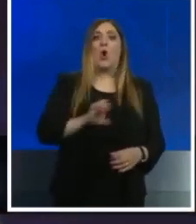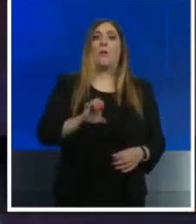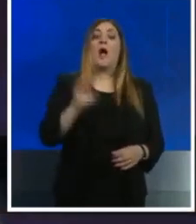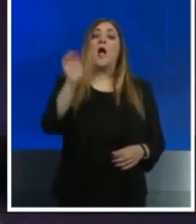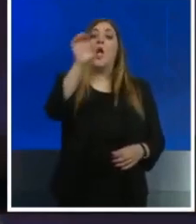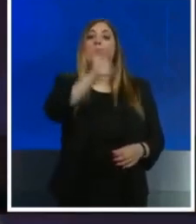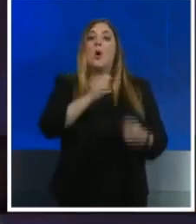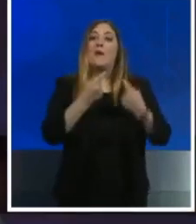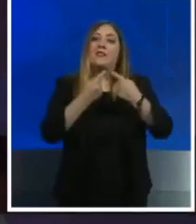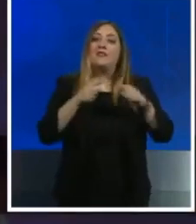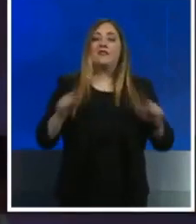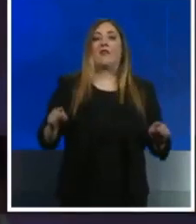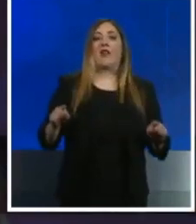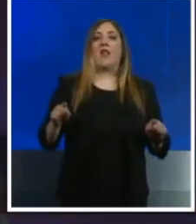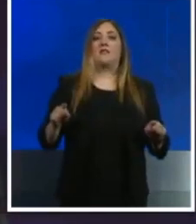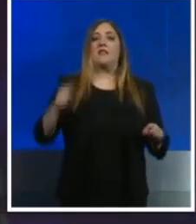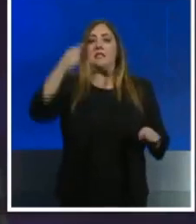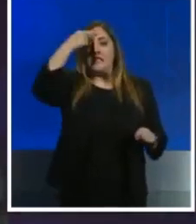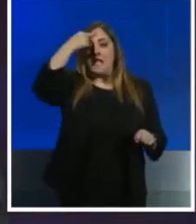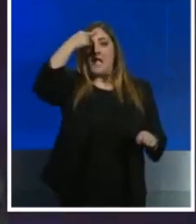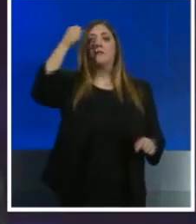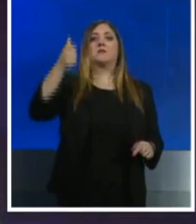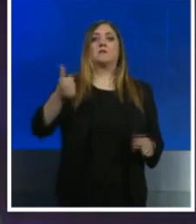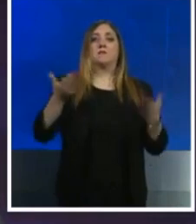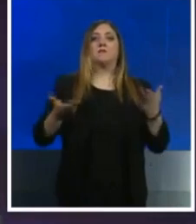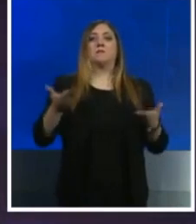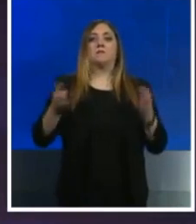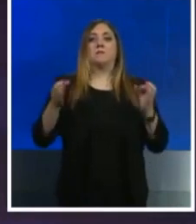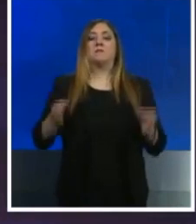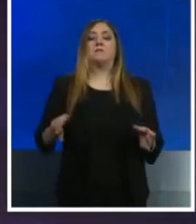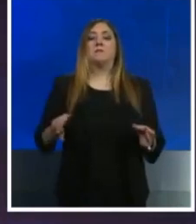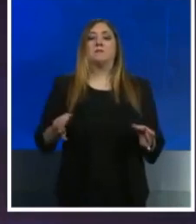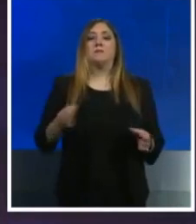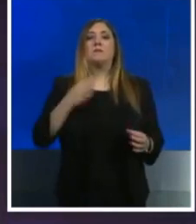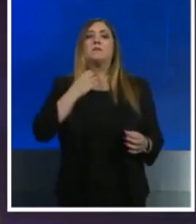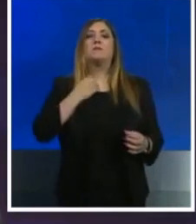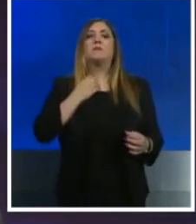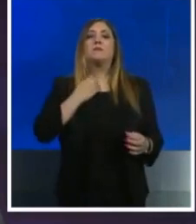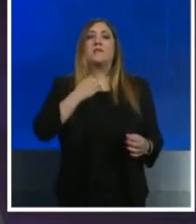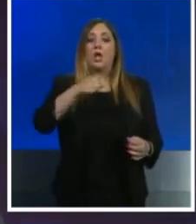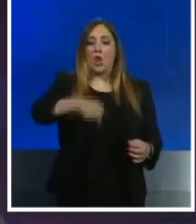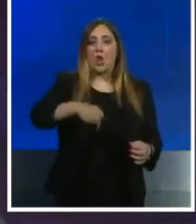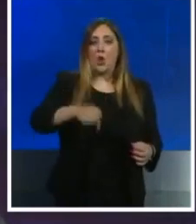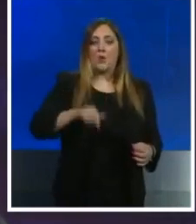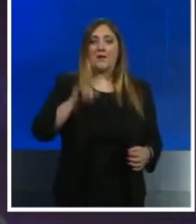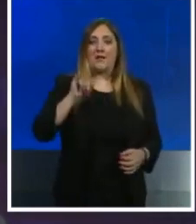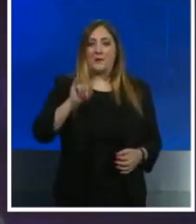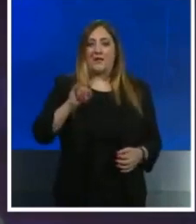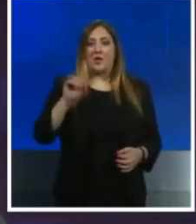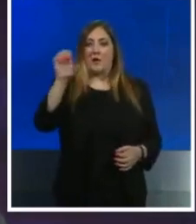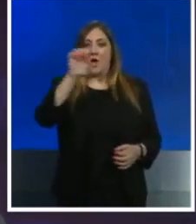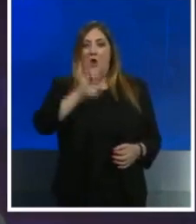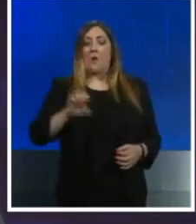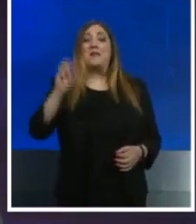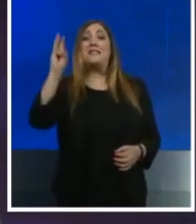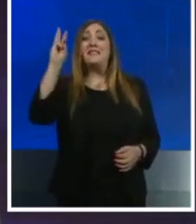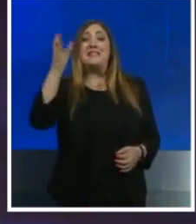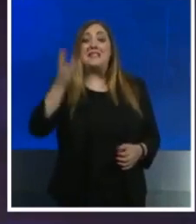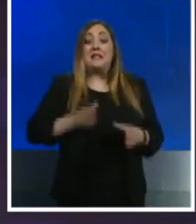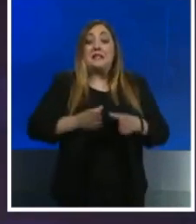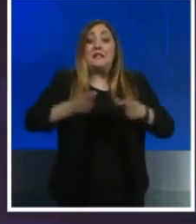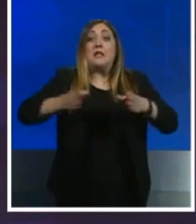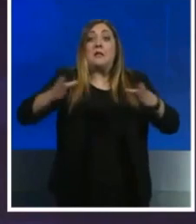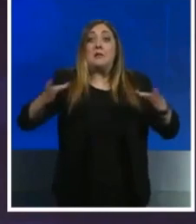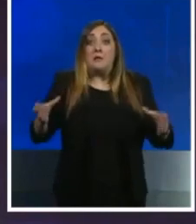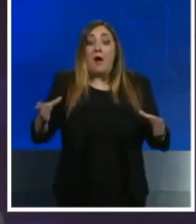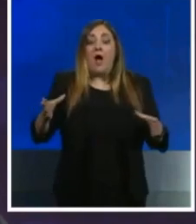ta' sens komun. Illum Imperium Ewropa u għatt-t-t-t-t-għagbar partit